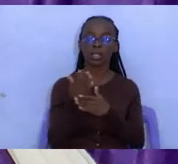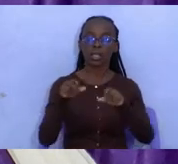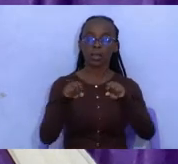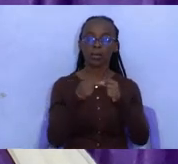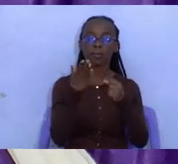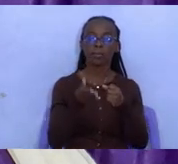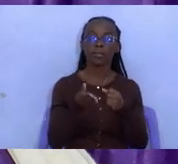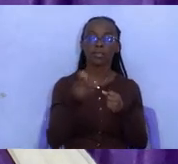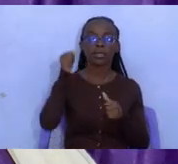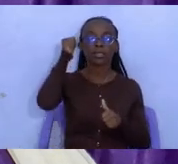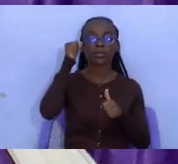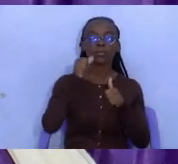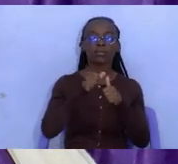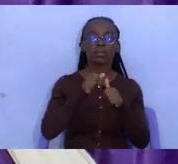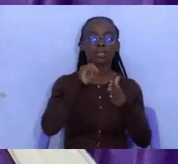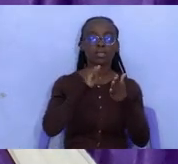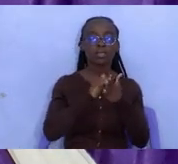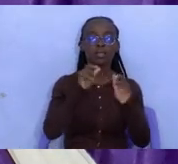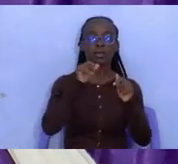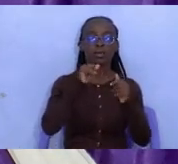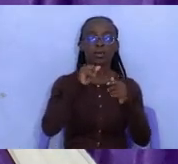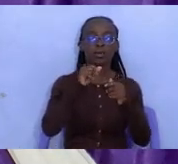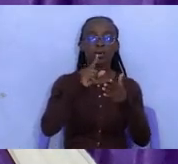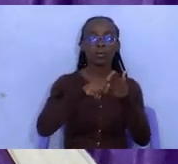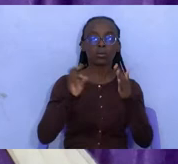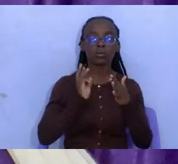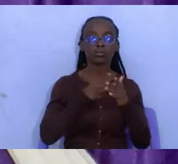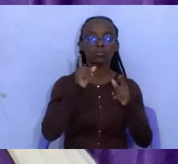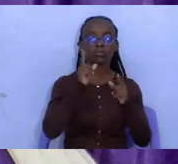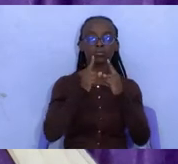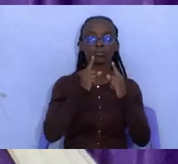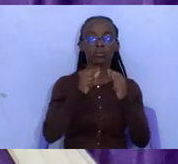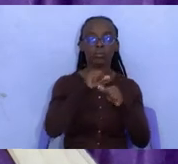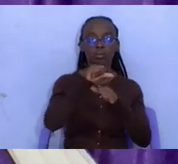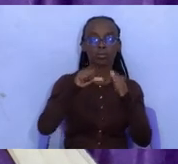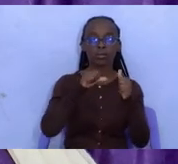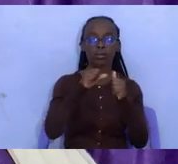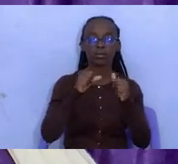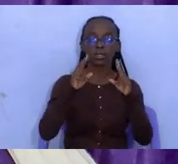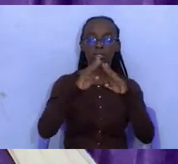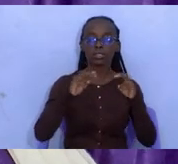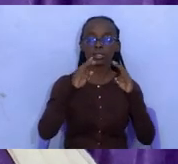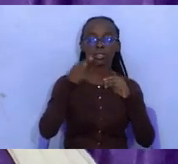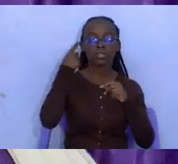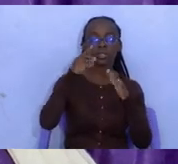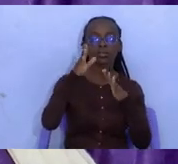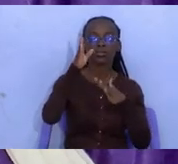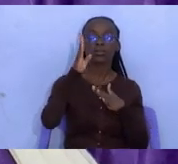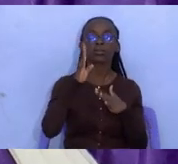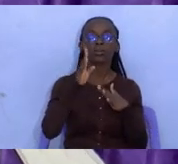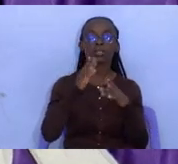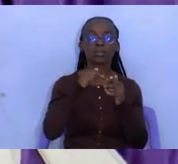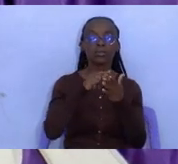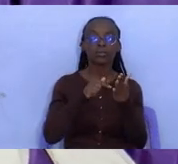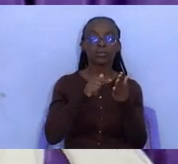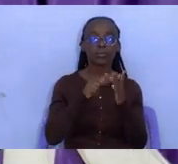Na kumbuka kwamba kile tunazungumzia ni kujitia nia ya kumtafuta Bwana. Aswa neno hilo